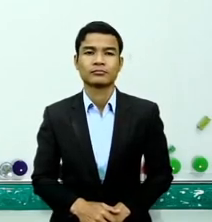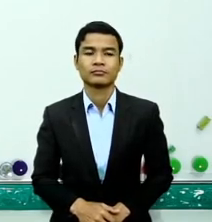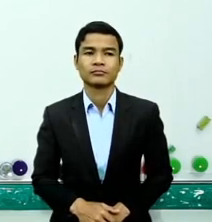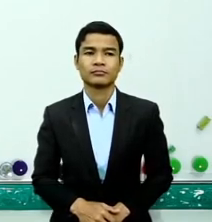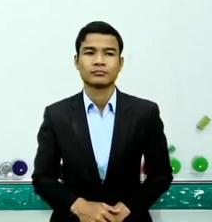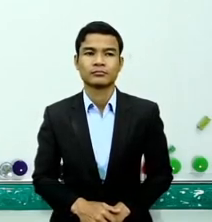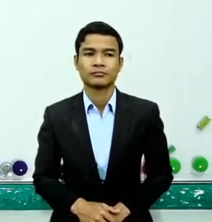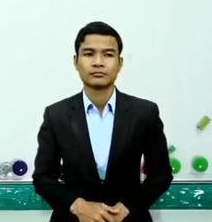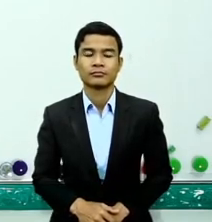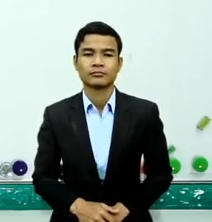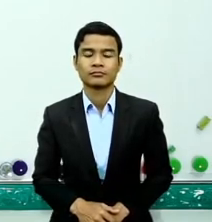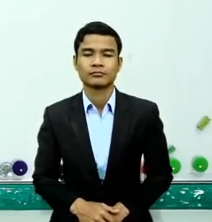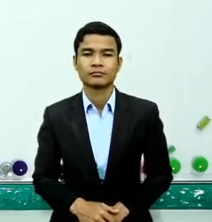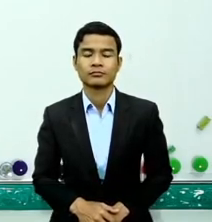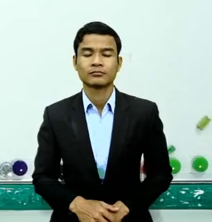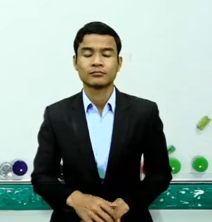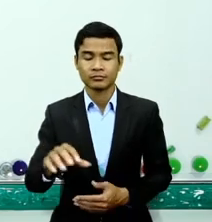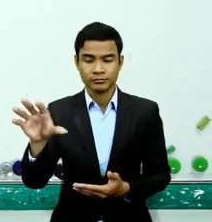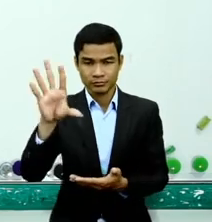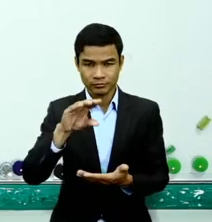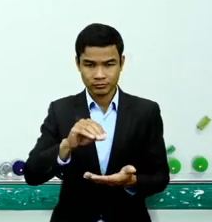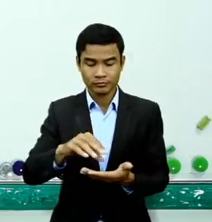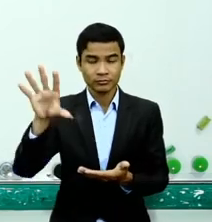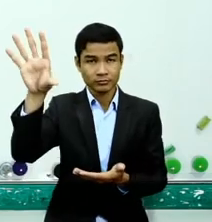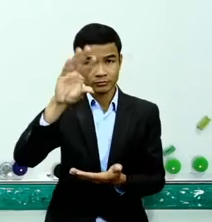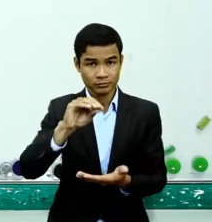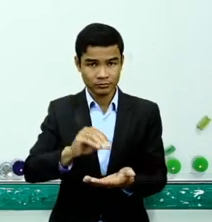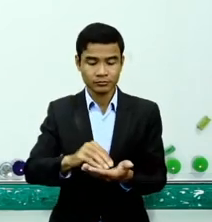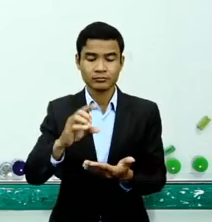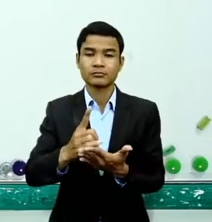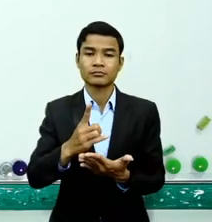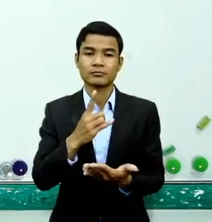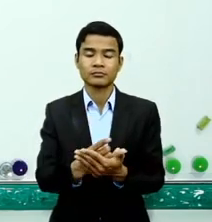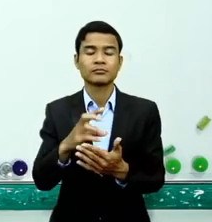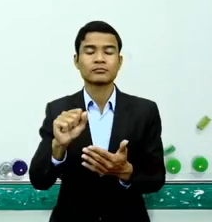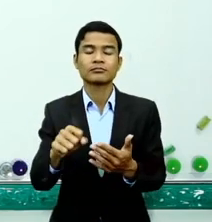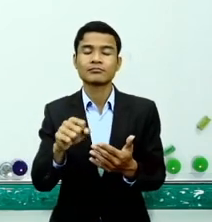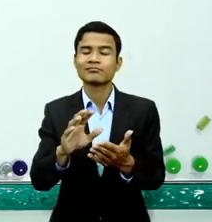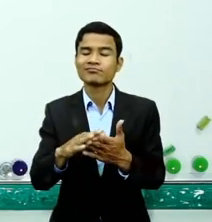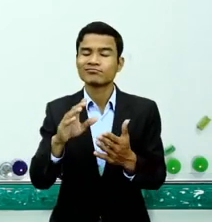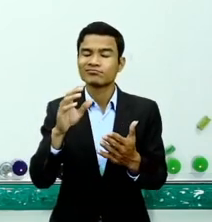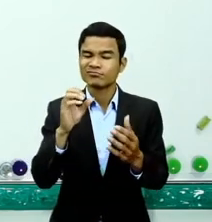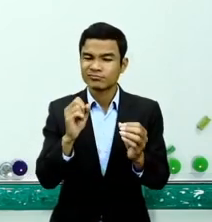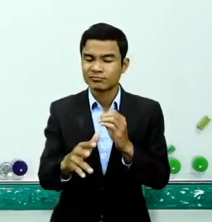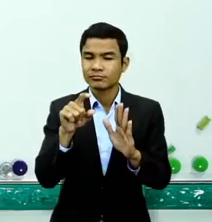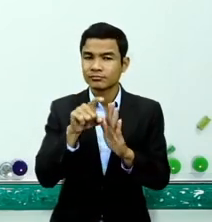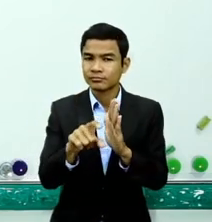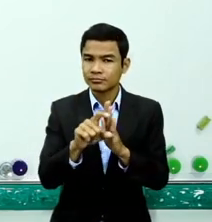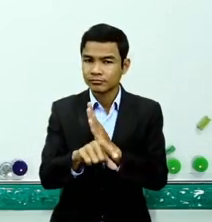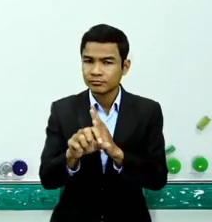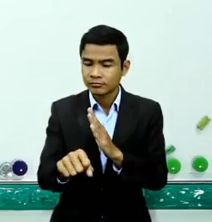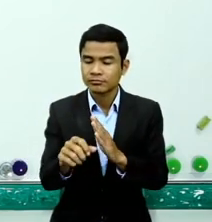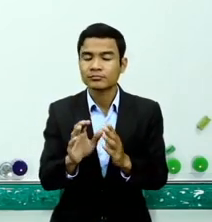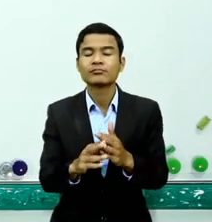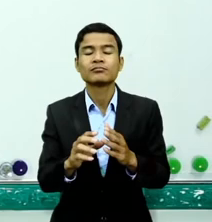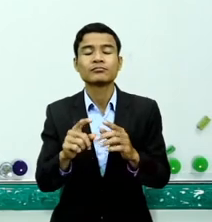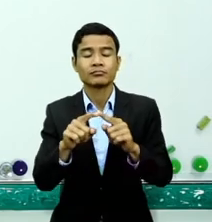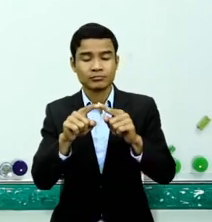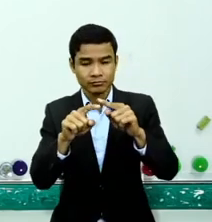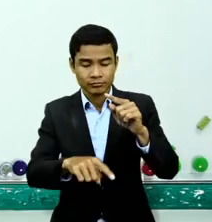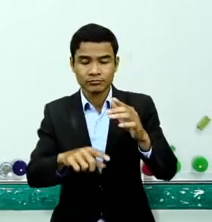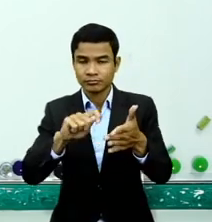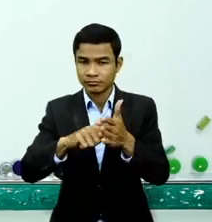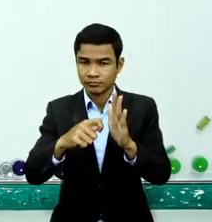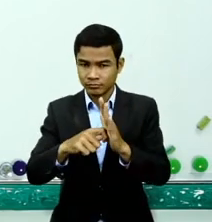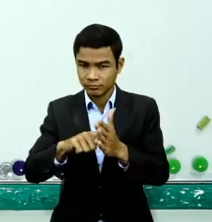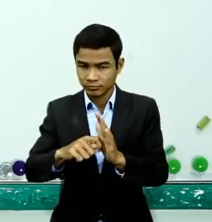chà con cắt mì riêng được bài chương này thay ní nói cắt pin tới con chà cứ chặt pin chầm nòng chướng nắng chà không xa